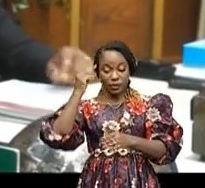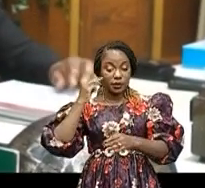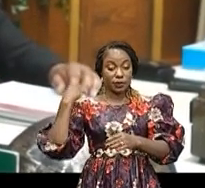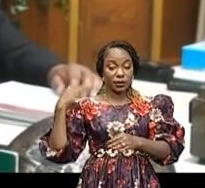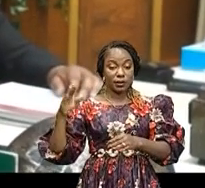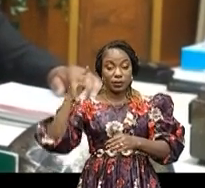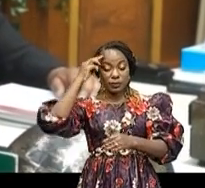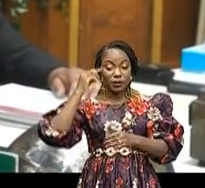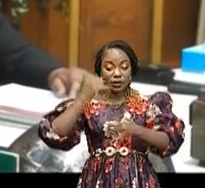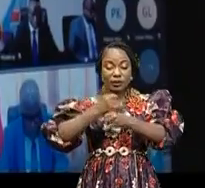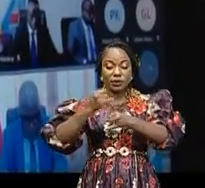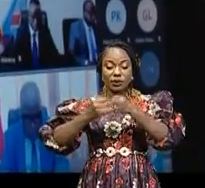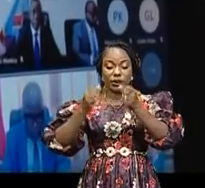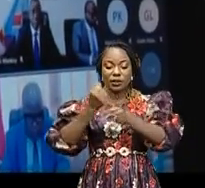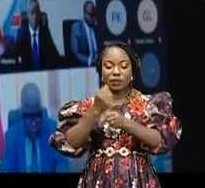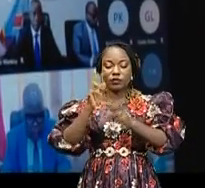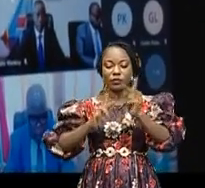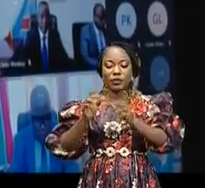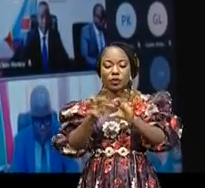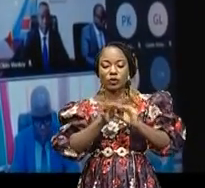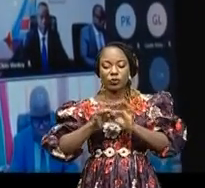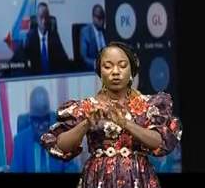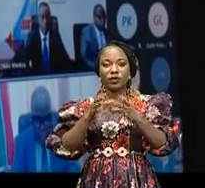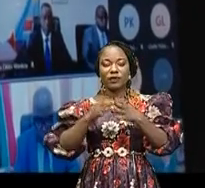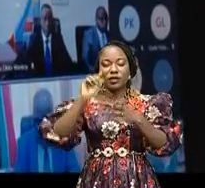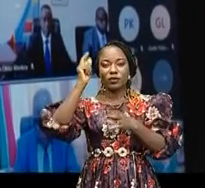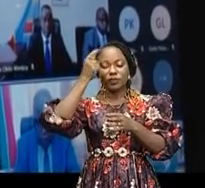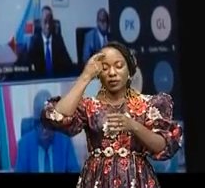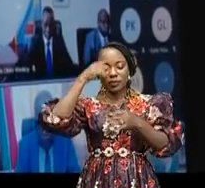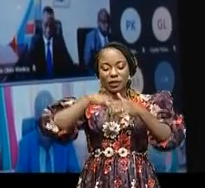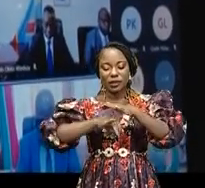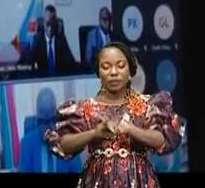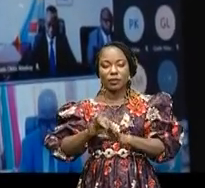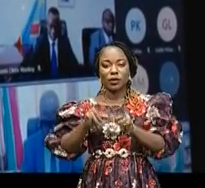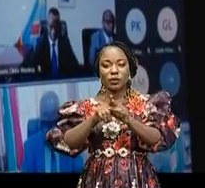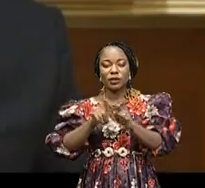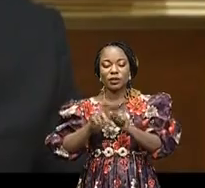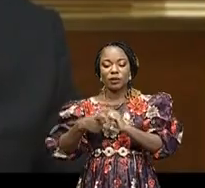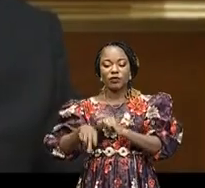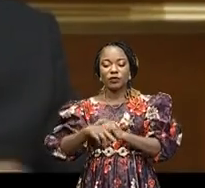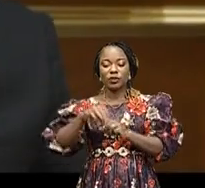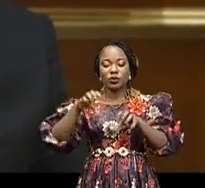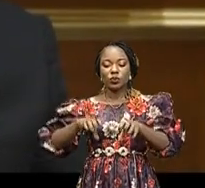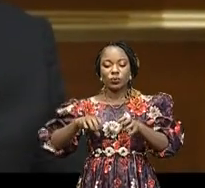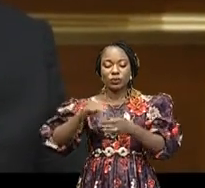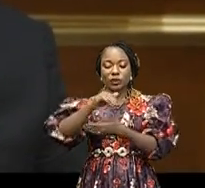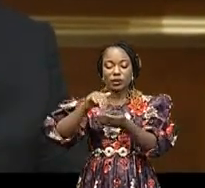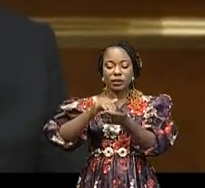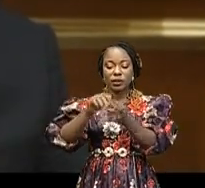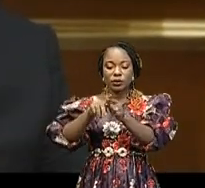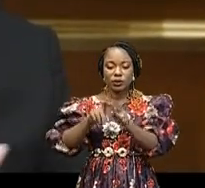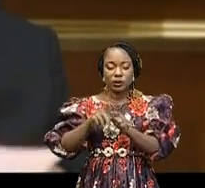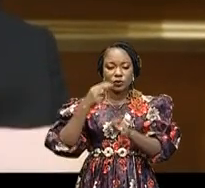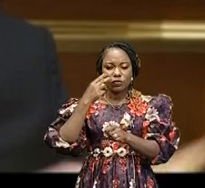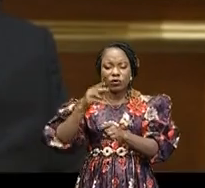des Infrastructures et Travaux Publics, en collaboration avec le gouverneur intérimaire de la province du Congo central, de réaliser